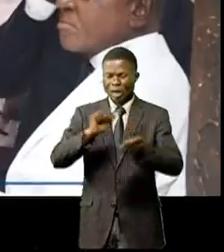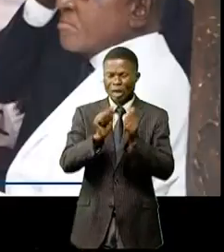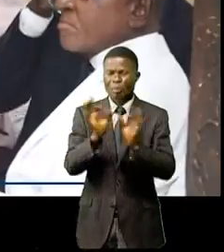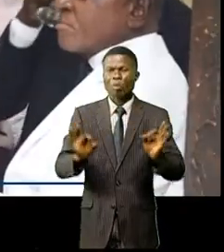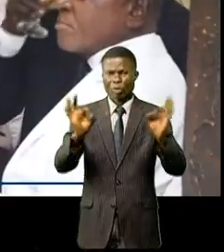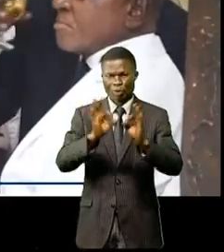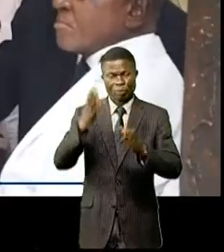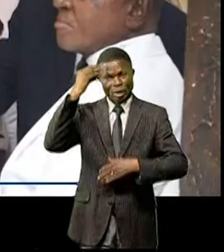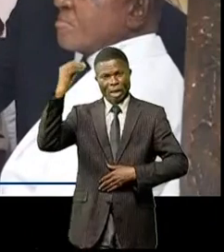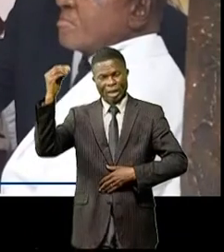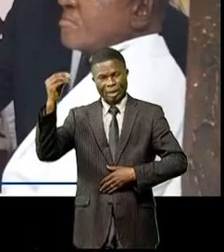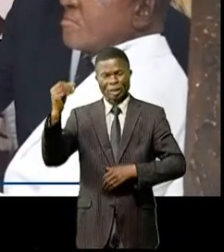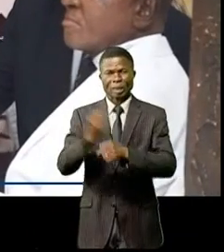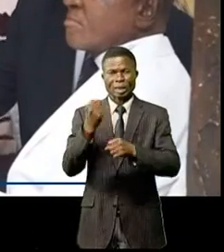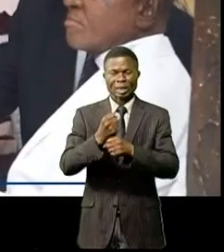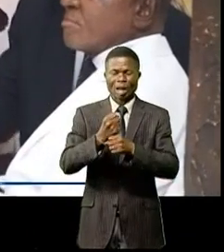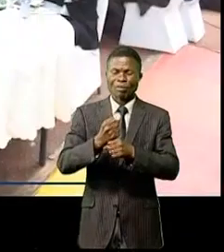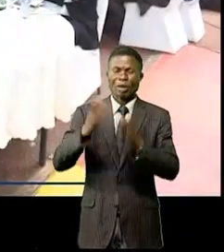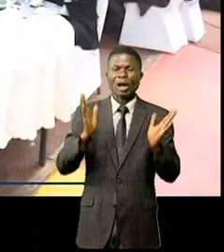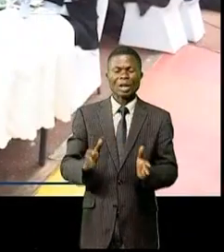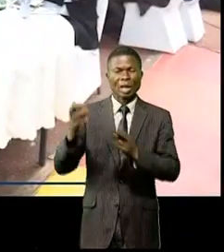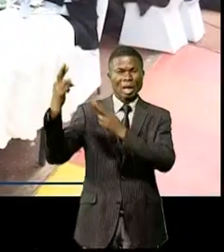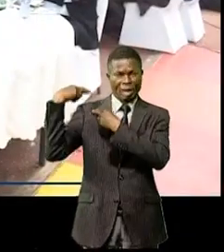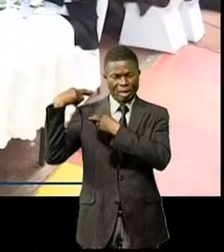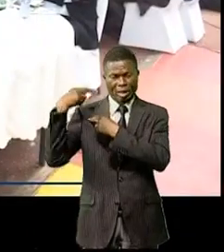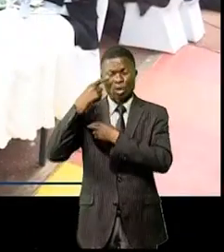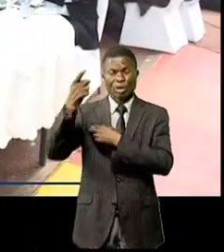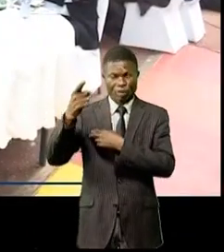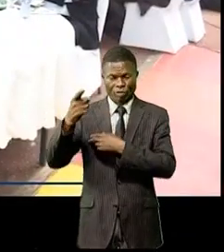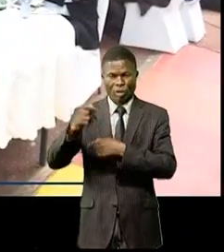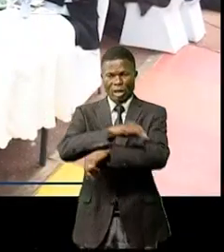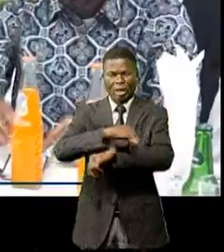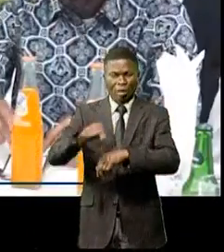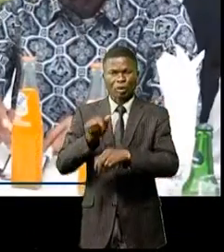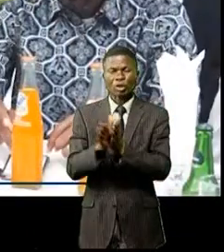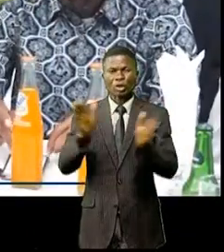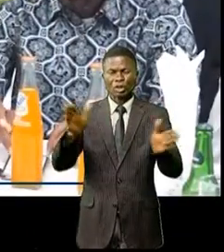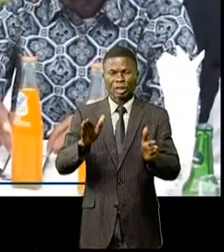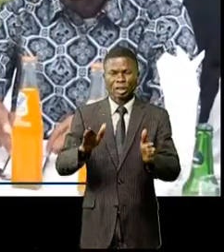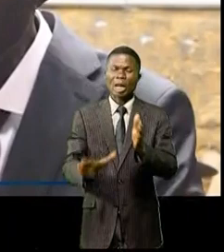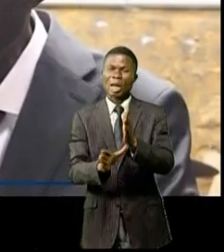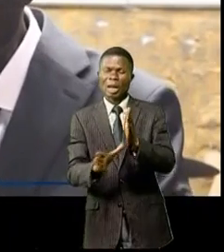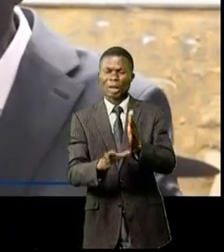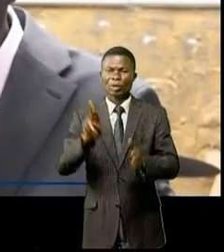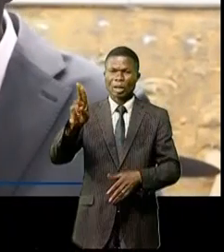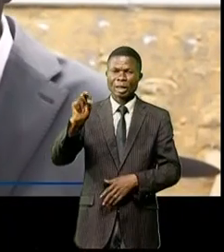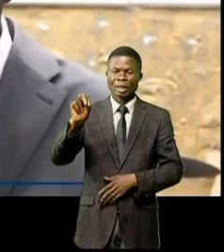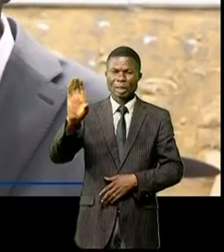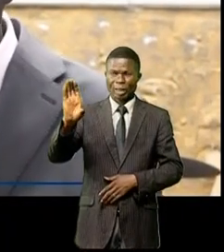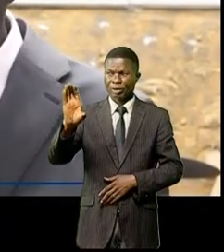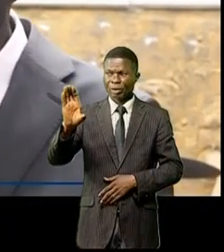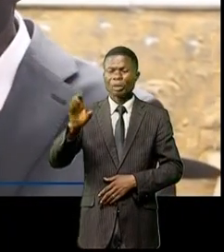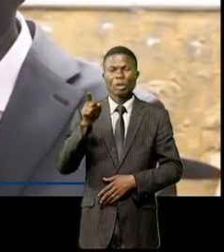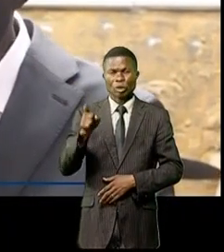au personnel de la radio qui s'est retrouvé dans le plaidoyer du directeur général intérimaire de la RTNC. Belide Mbunga